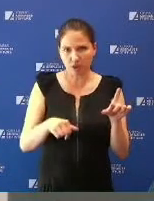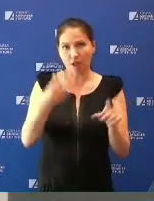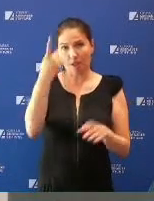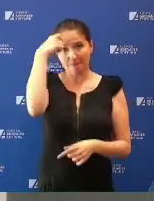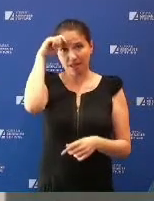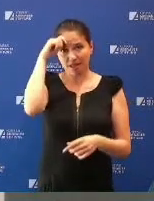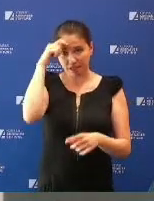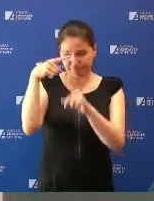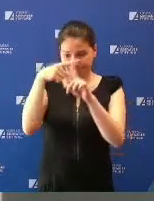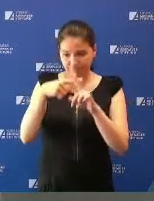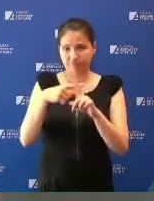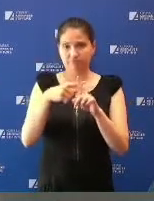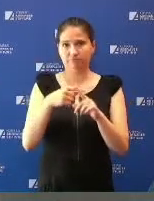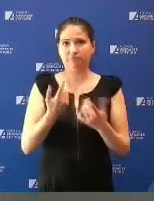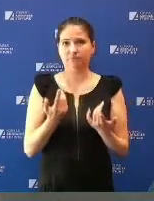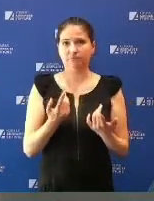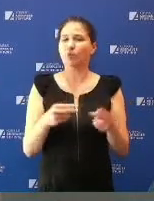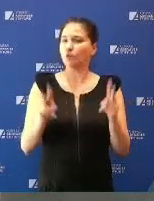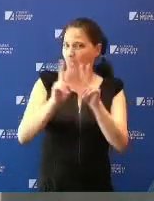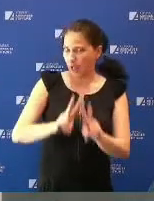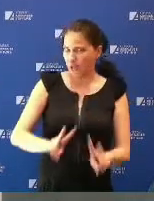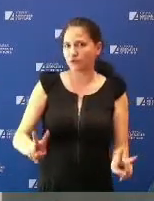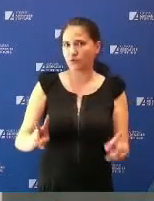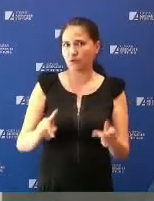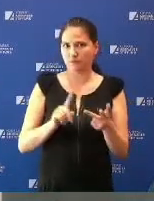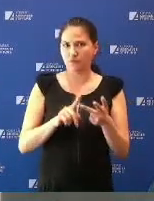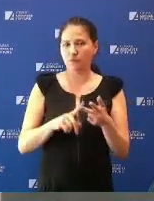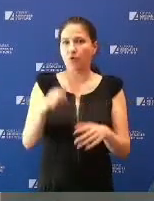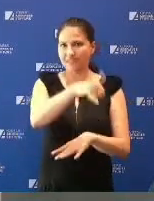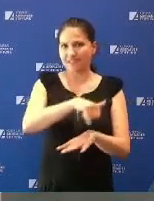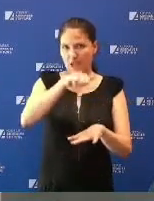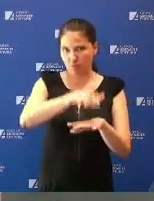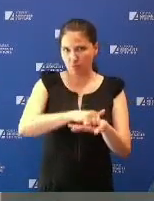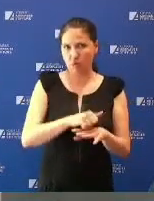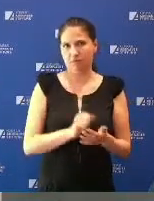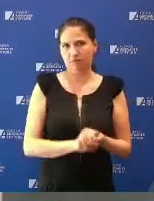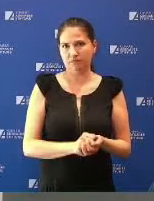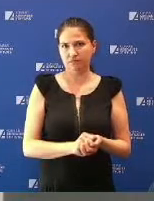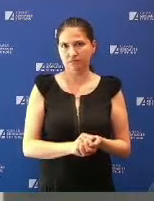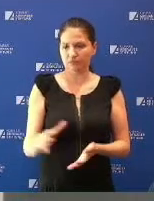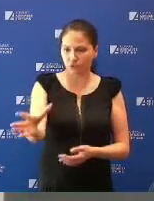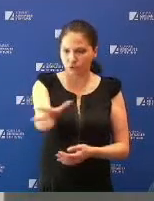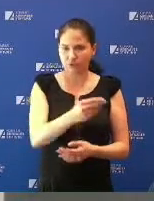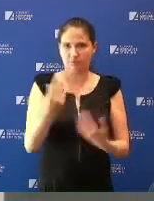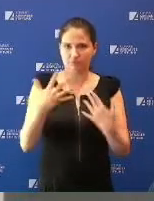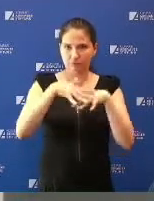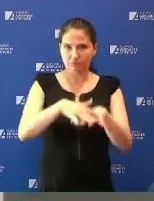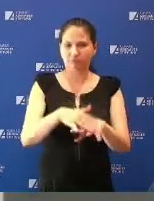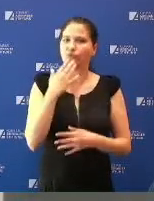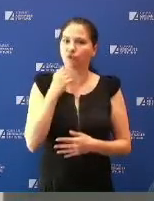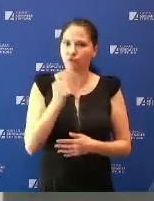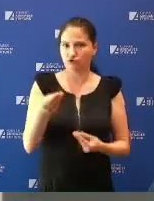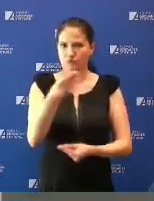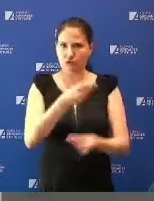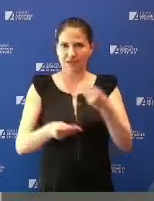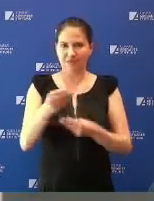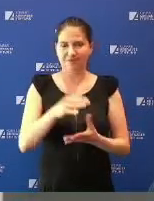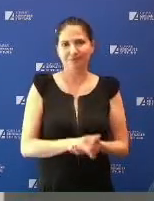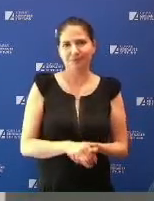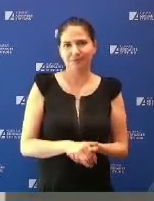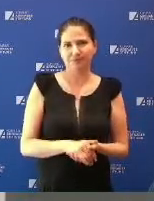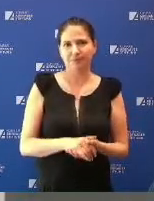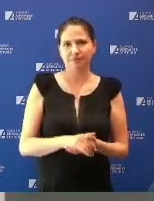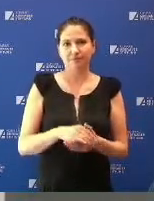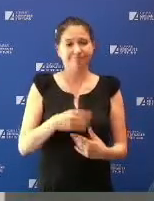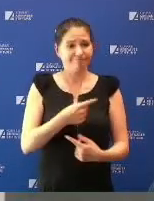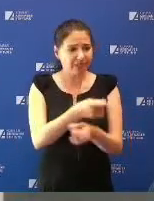Berlin und Karlsruhe und Singapur zusammenspannen wollen. Allesamt